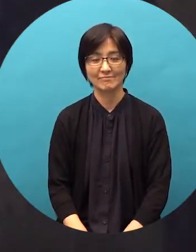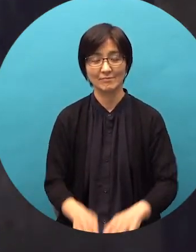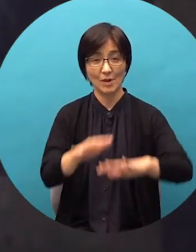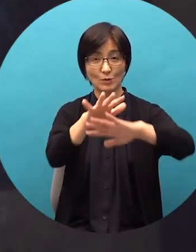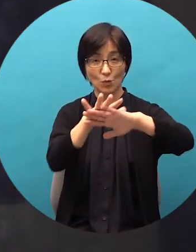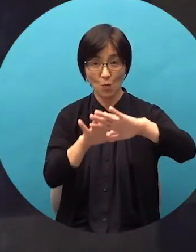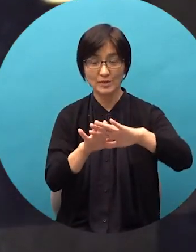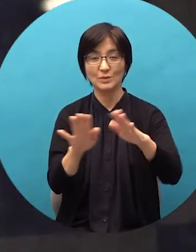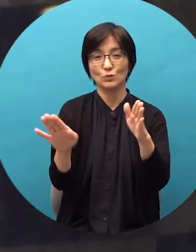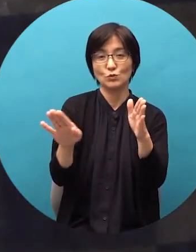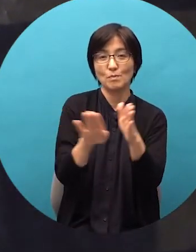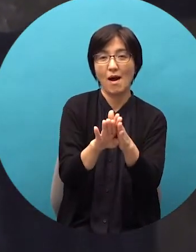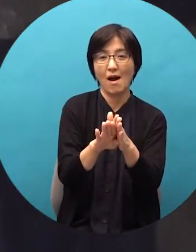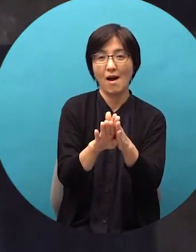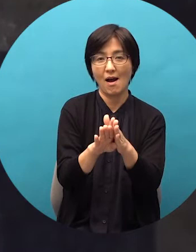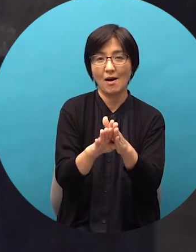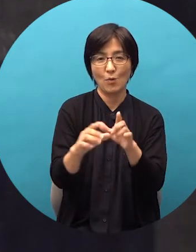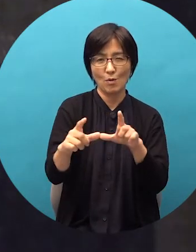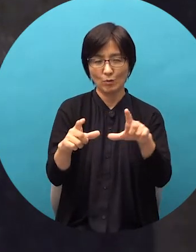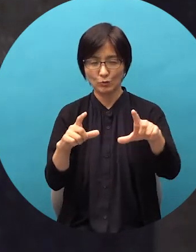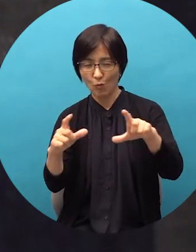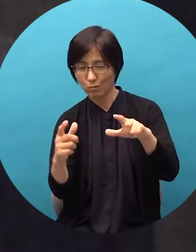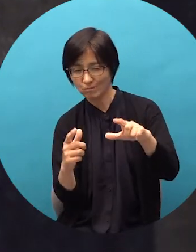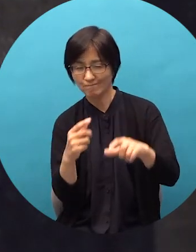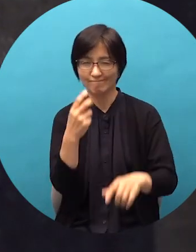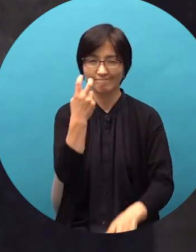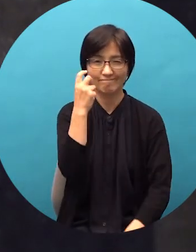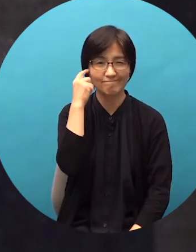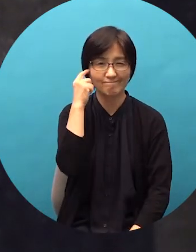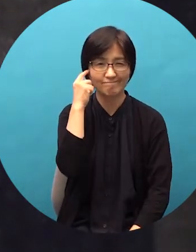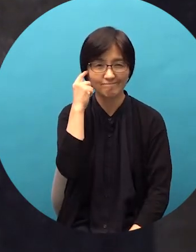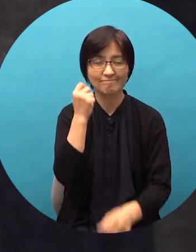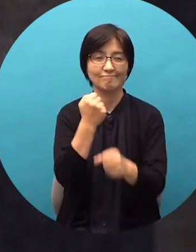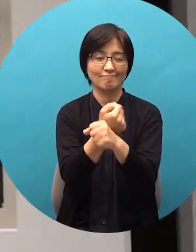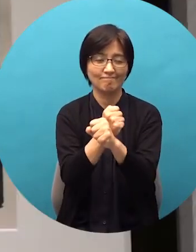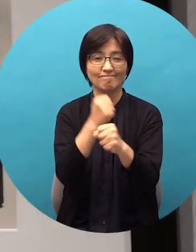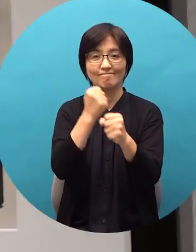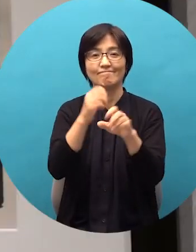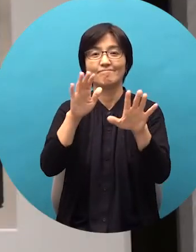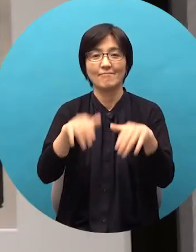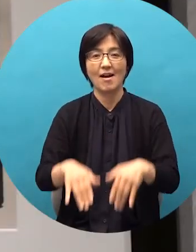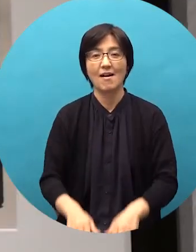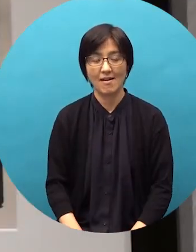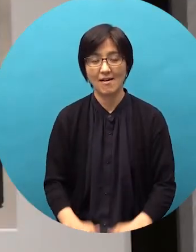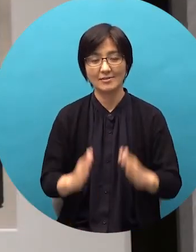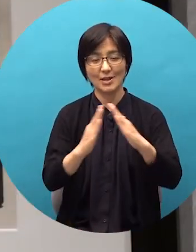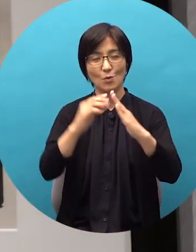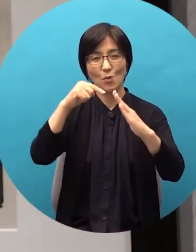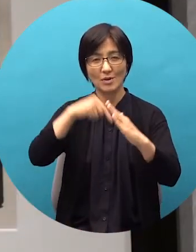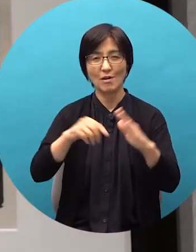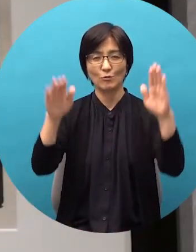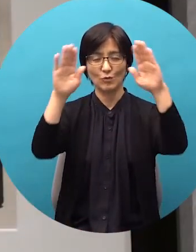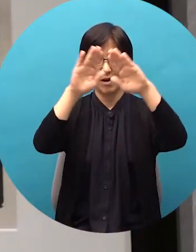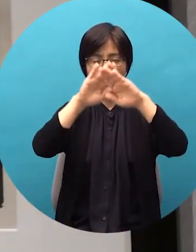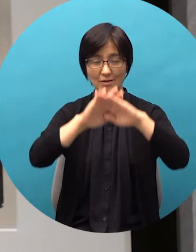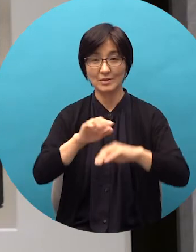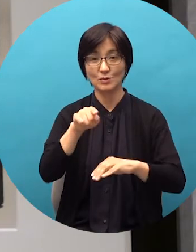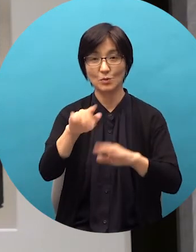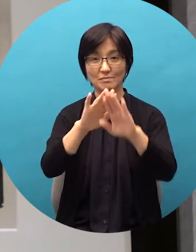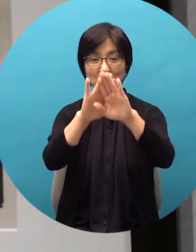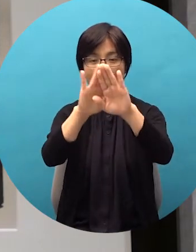った構図をですね、随分と試行錯誤して制作したようです。室内の暗がりから明るい外の